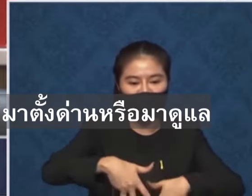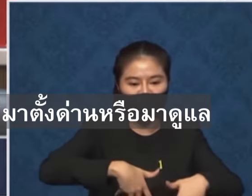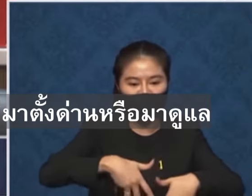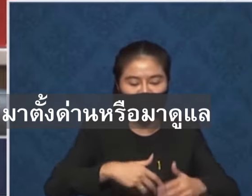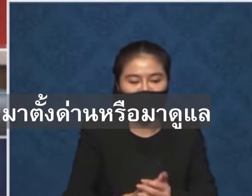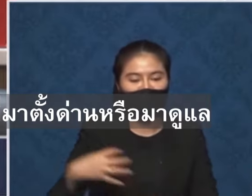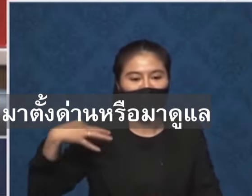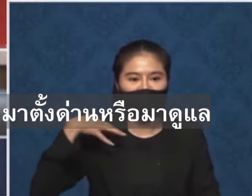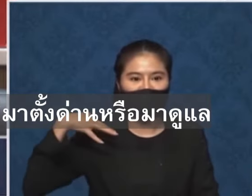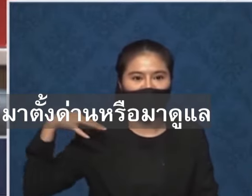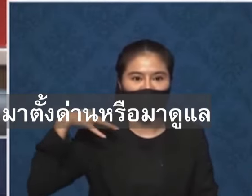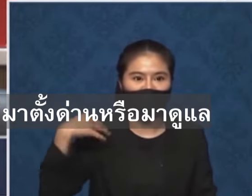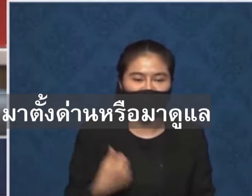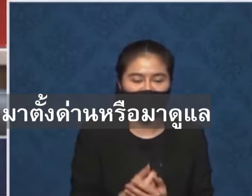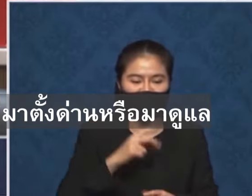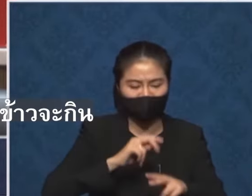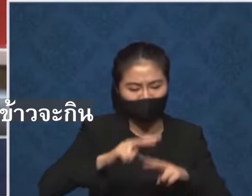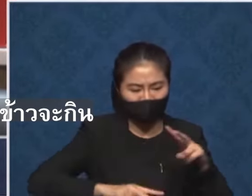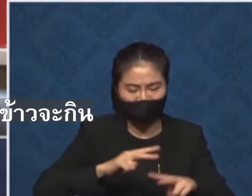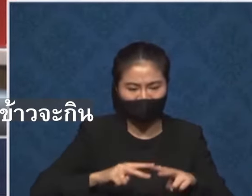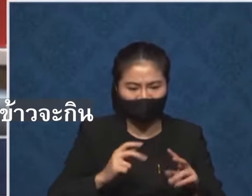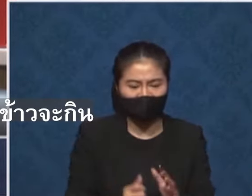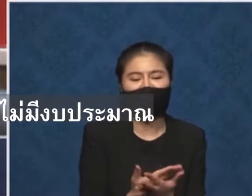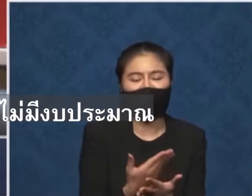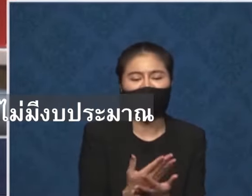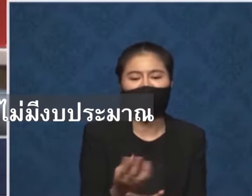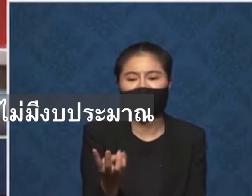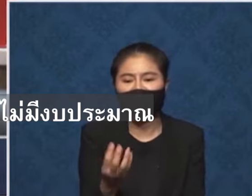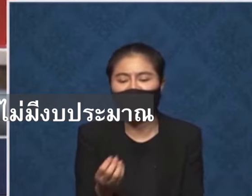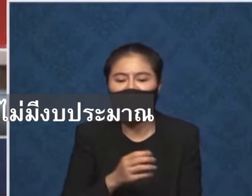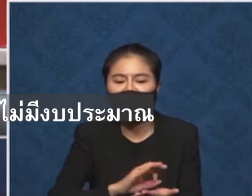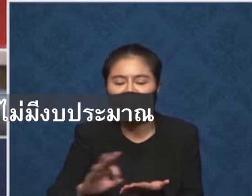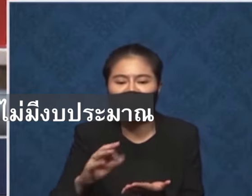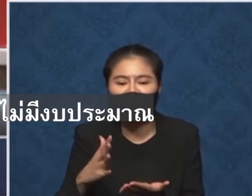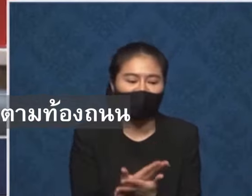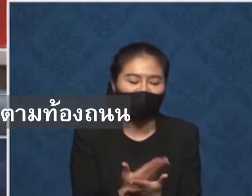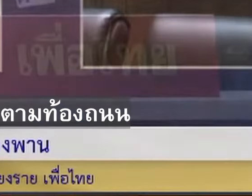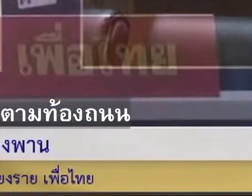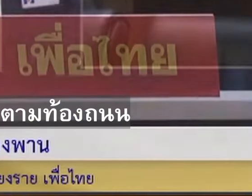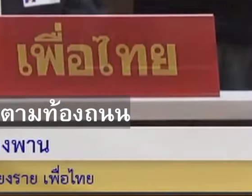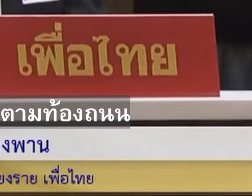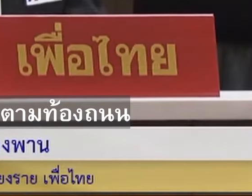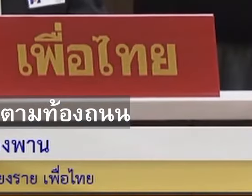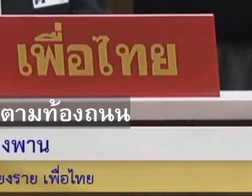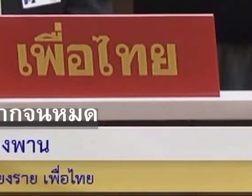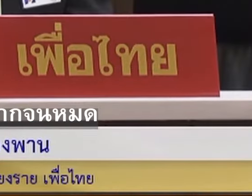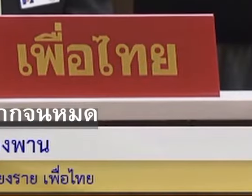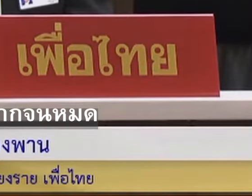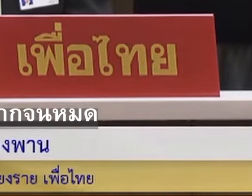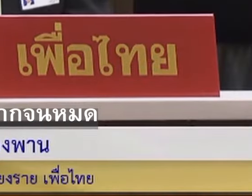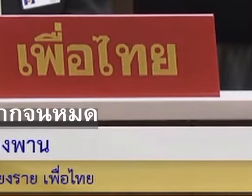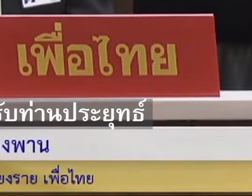คนที่เกี่ยวข้องที่จะมาตั้งด่านที่จะมาดูแลเขาไม่มีข้าวจะกินไม่มีเบี้ยเลี้ยงไม่มีงบประมาณที่จะมาดูแลตามท้องถนน